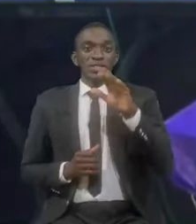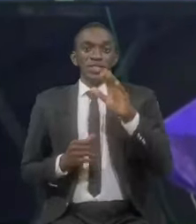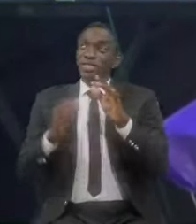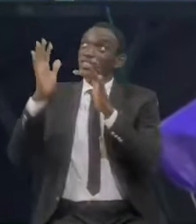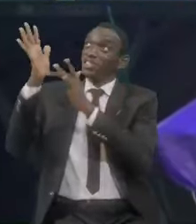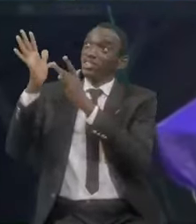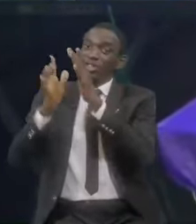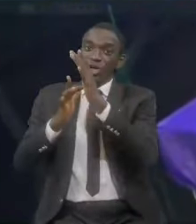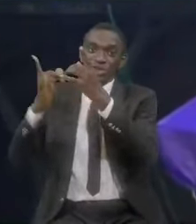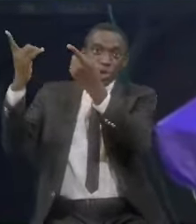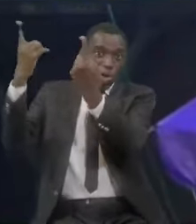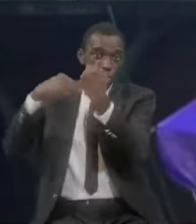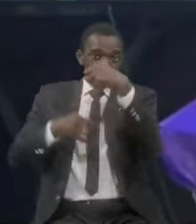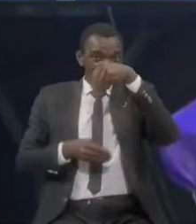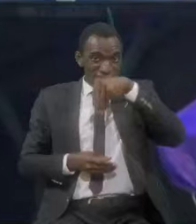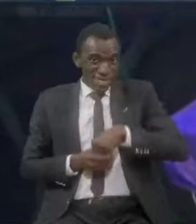Christ entre.